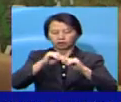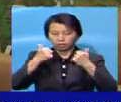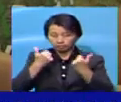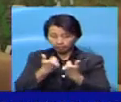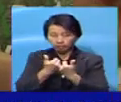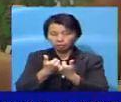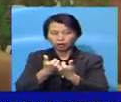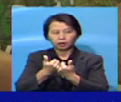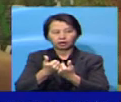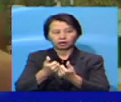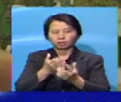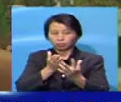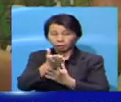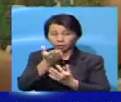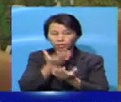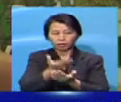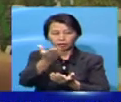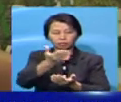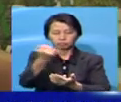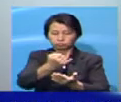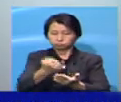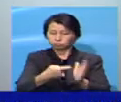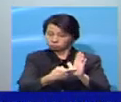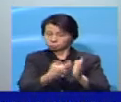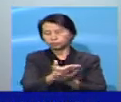melalui pembelian karya yang dipamer.